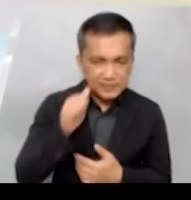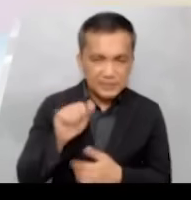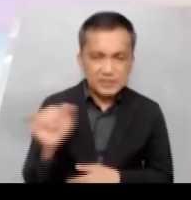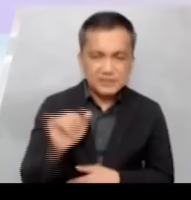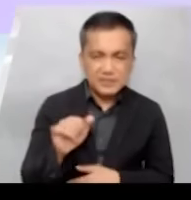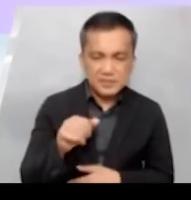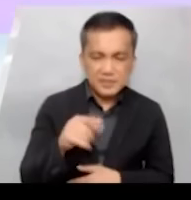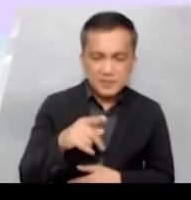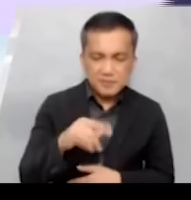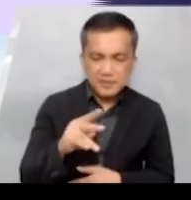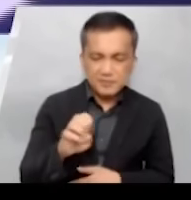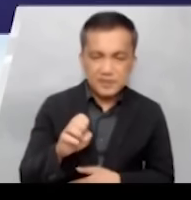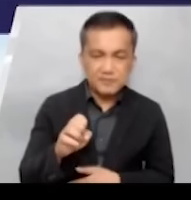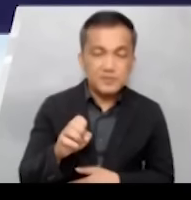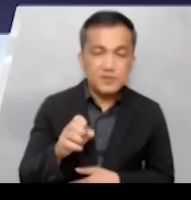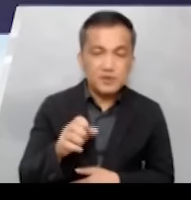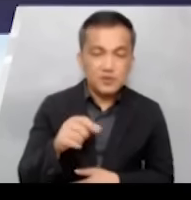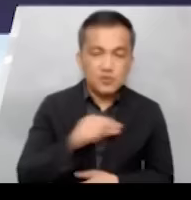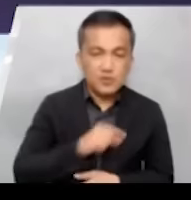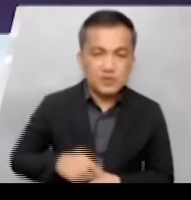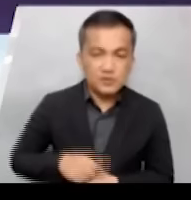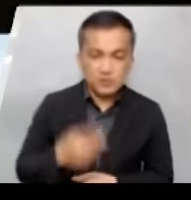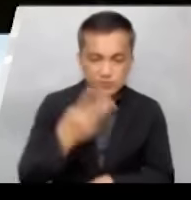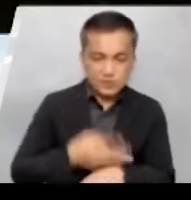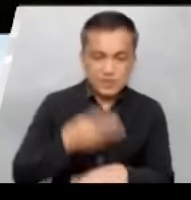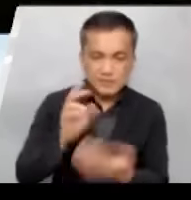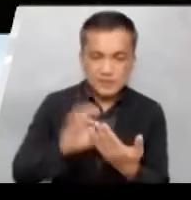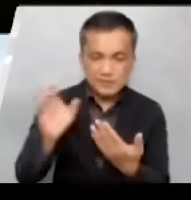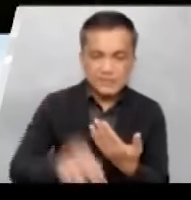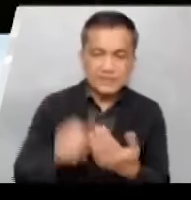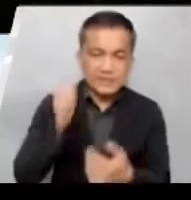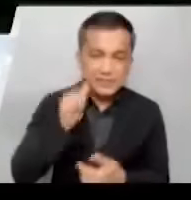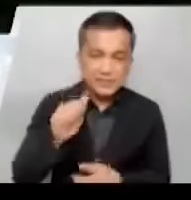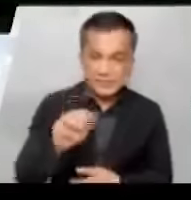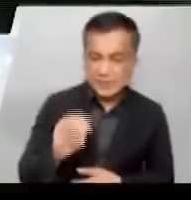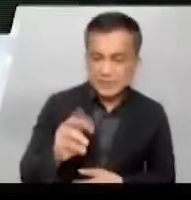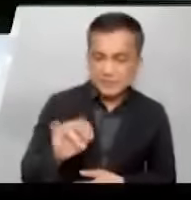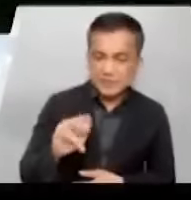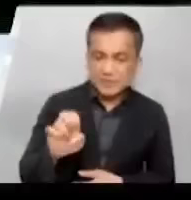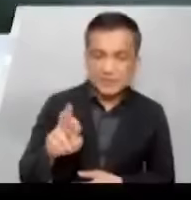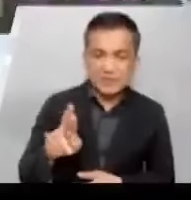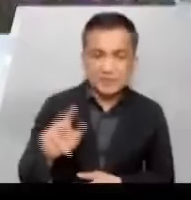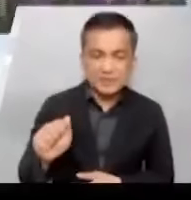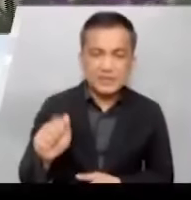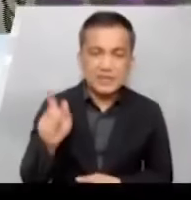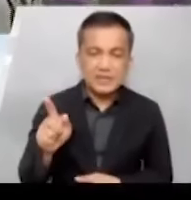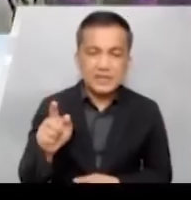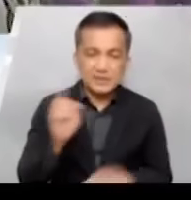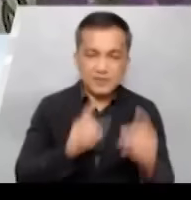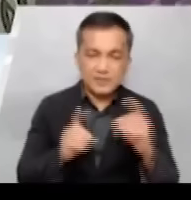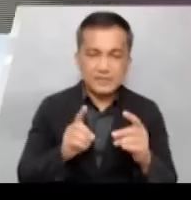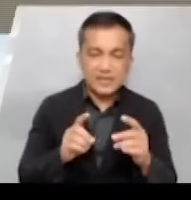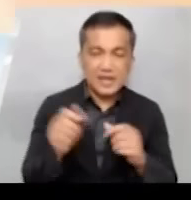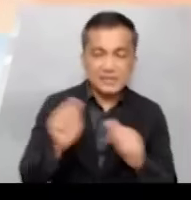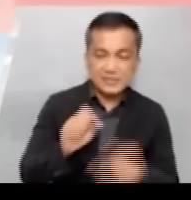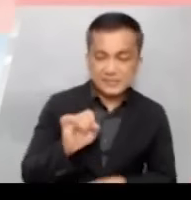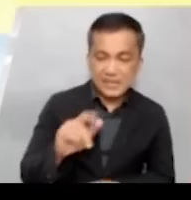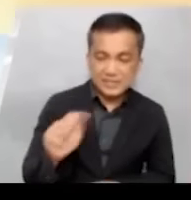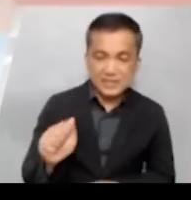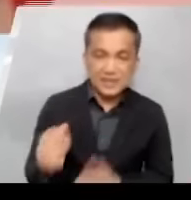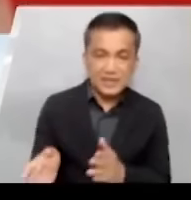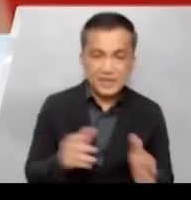and two-time calendar girl Marian Rivera, Kapuso dramatic star Sanya Lopez, at Solen Yusuf.